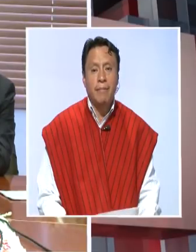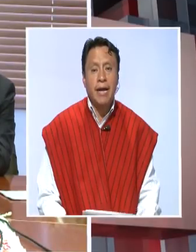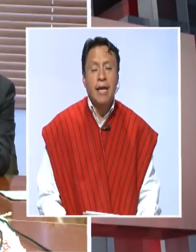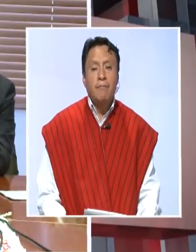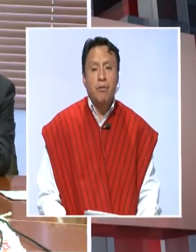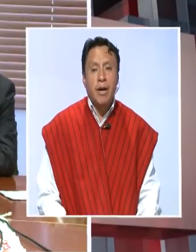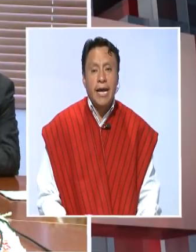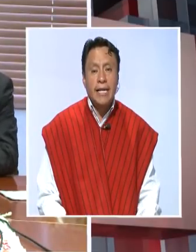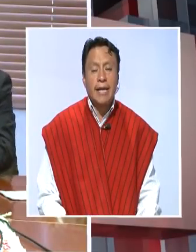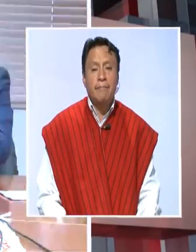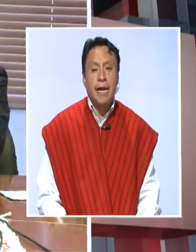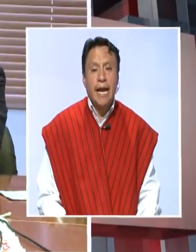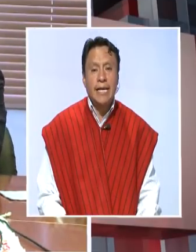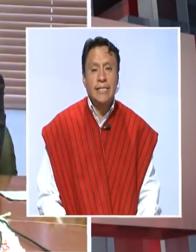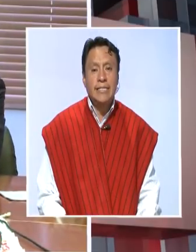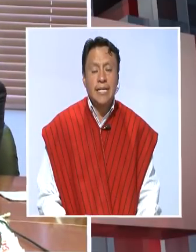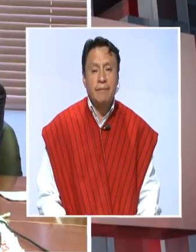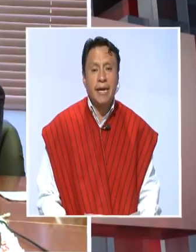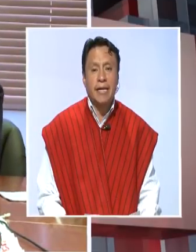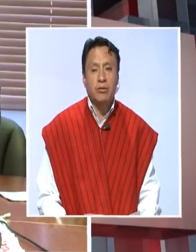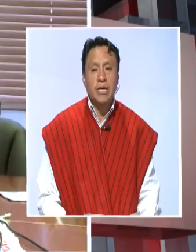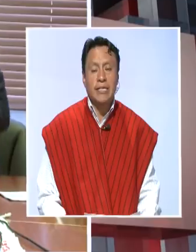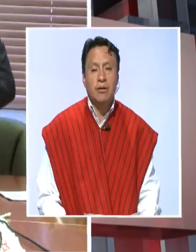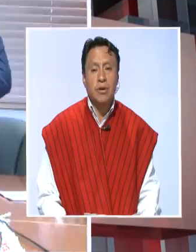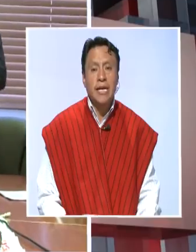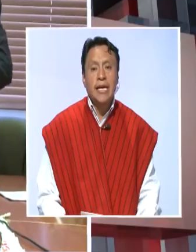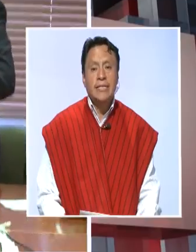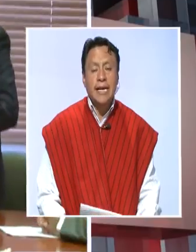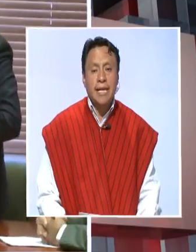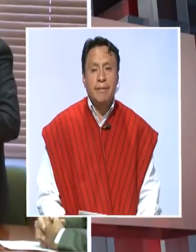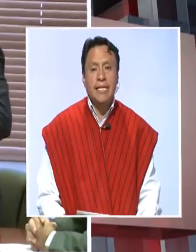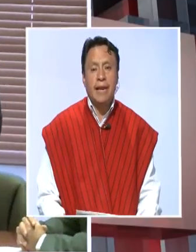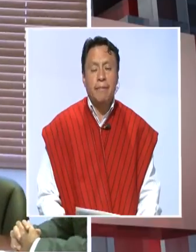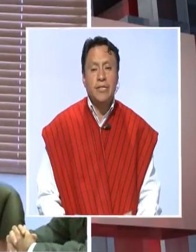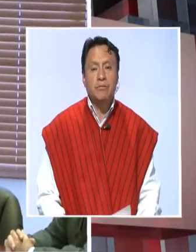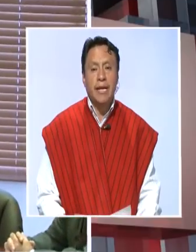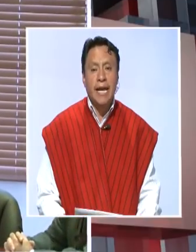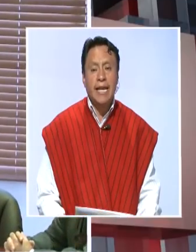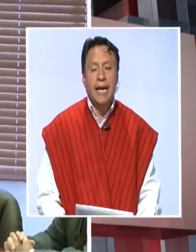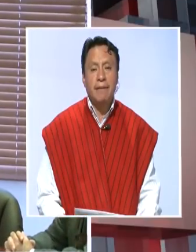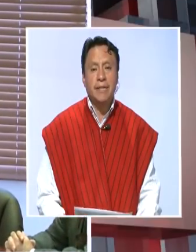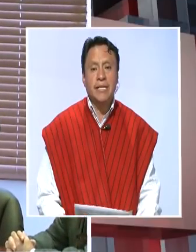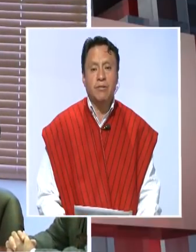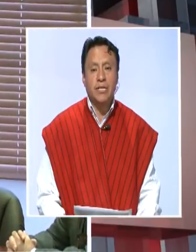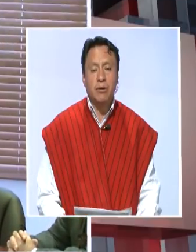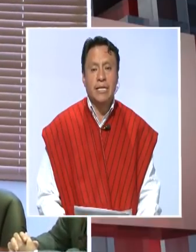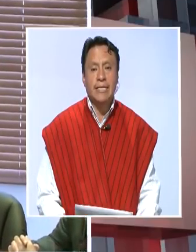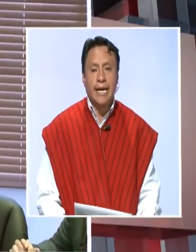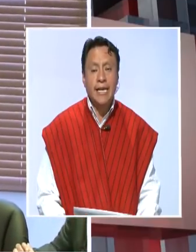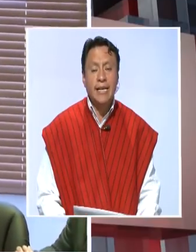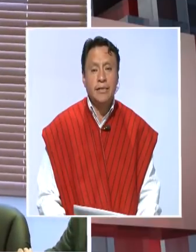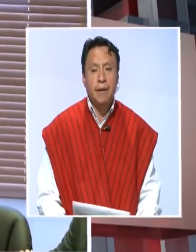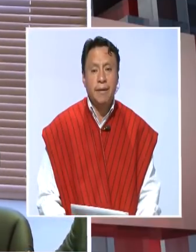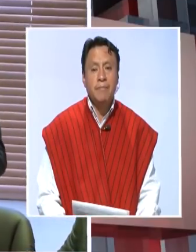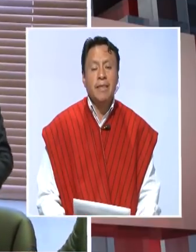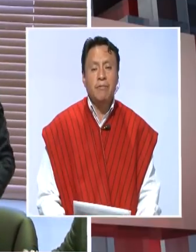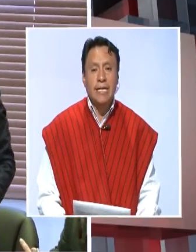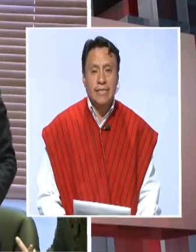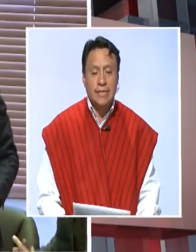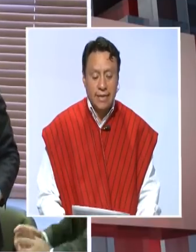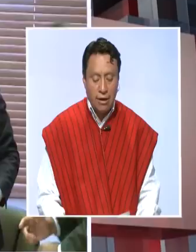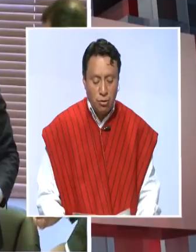Yakta, Kunaman, Punkarata, Mana, Aji, China, Mikatushka, Rikurin, Chaitami, Taripachu, Mañani, Kaipi, Rikuchikuna, Tasakine,